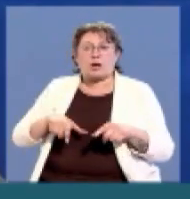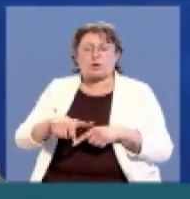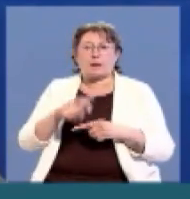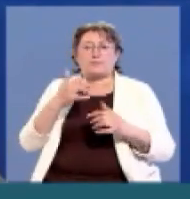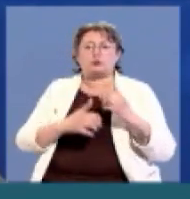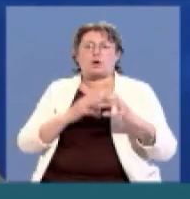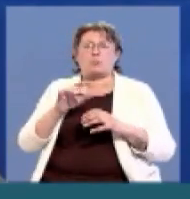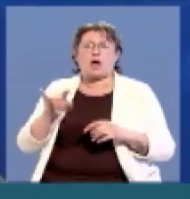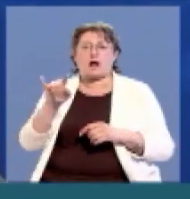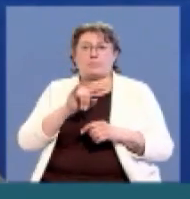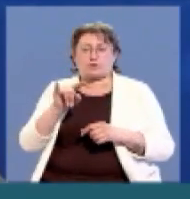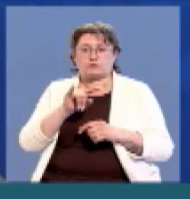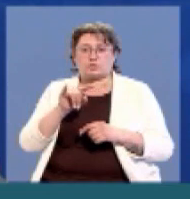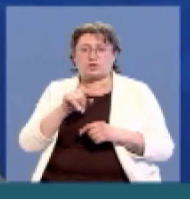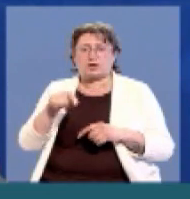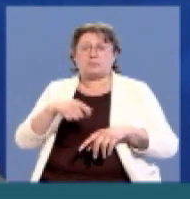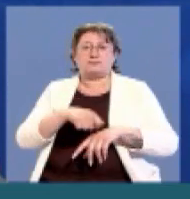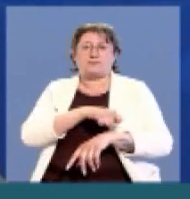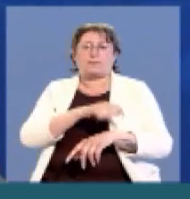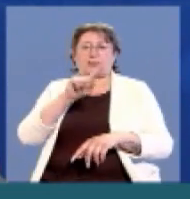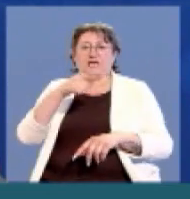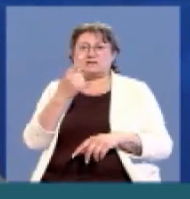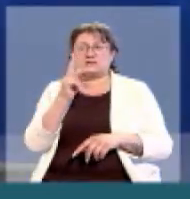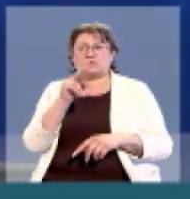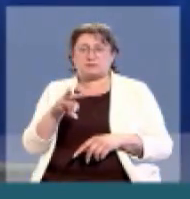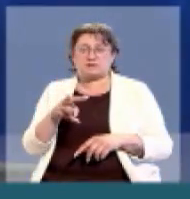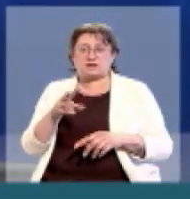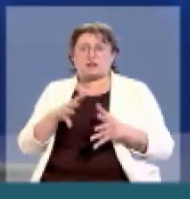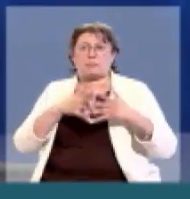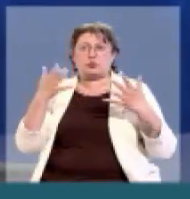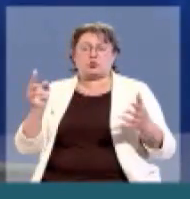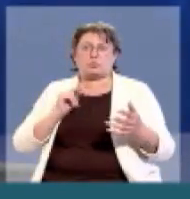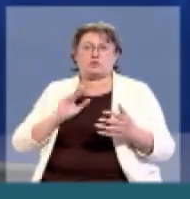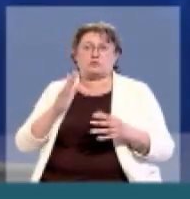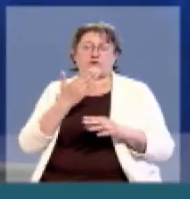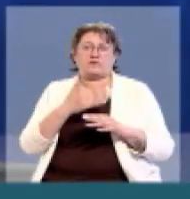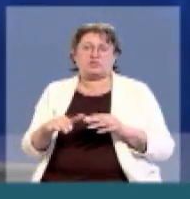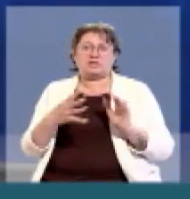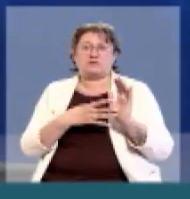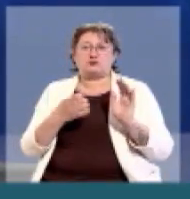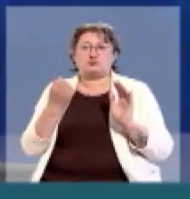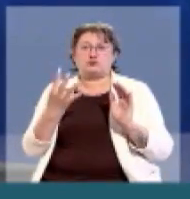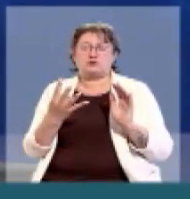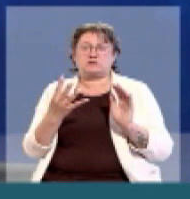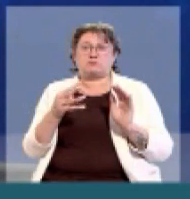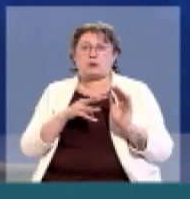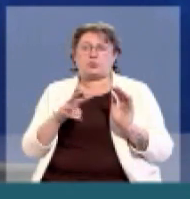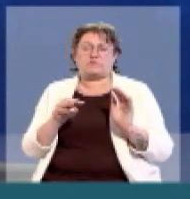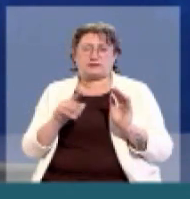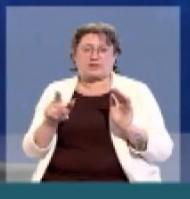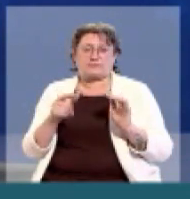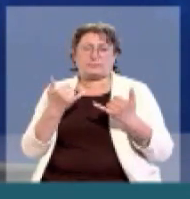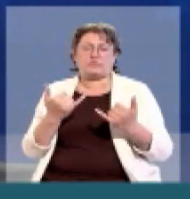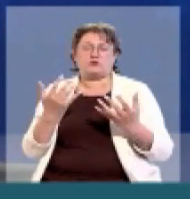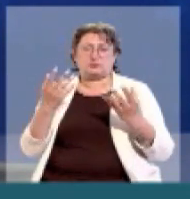дороги к международному аэропорту. Ее протяженность 1,1 километр. На масштабные работы будет выделено 914 миллионов тенге.